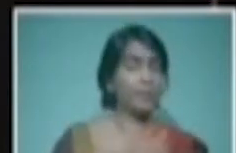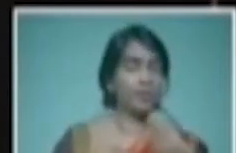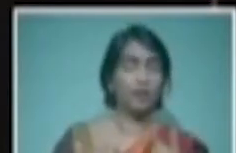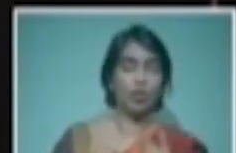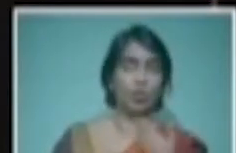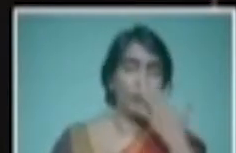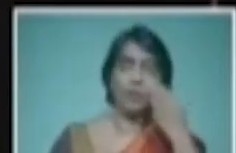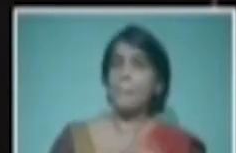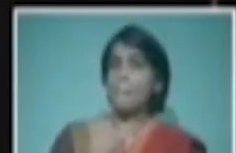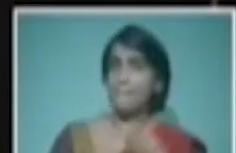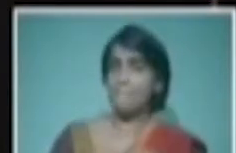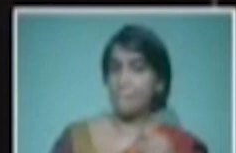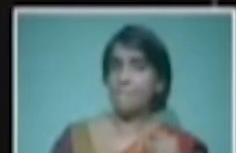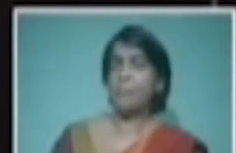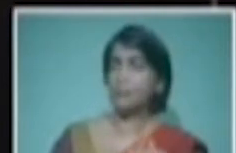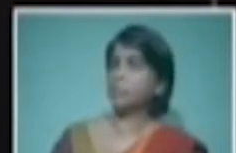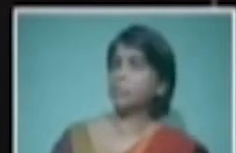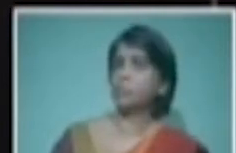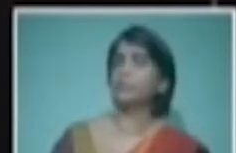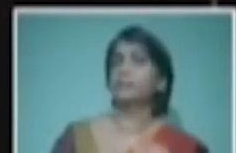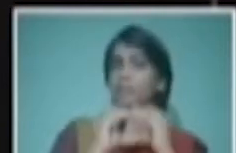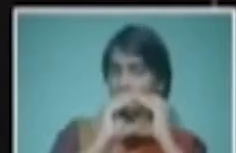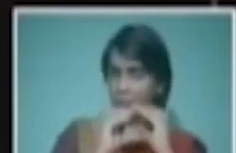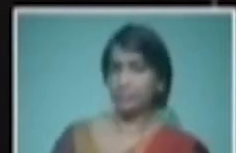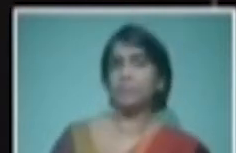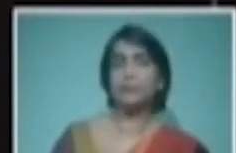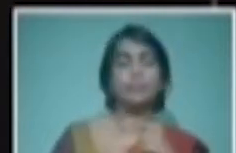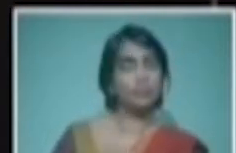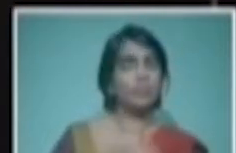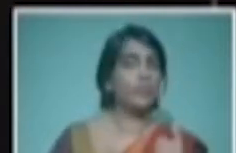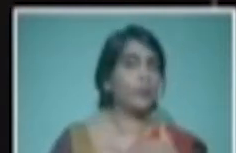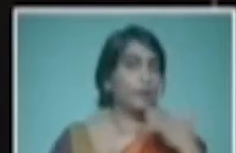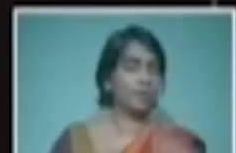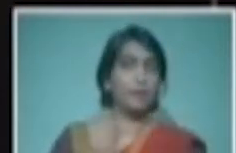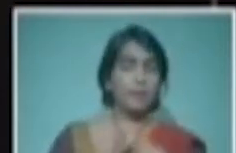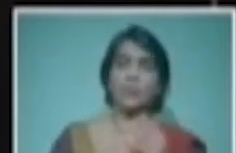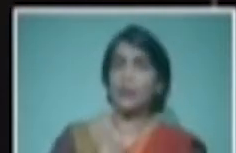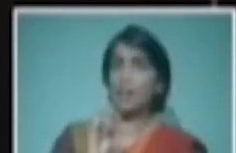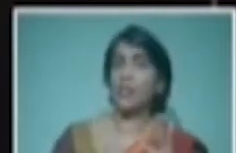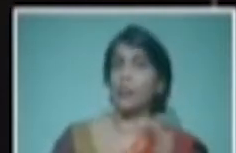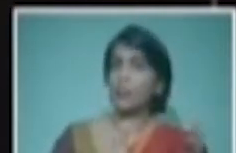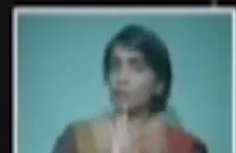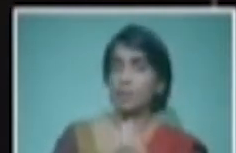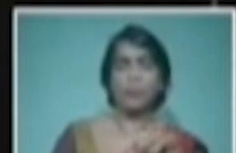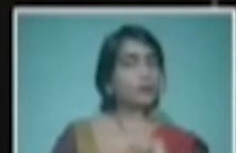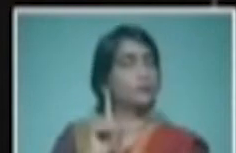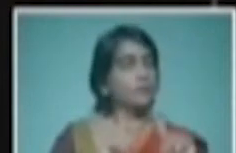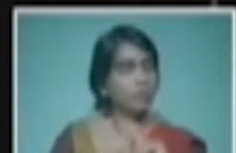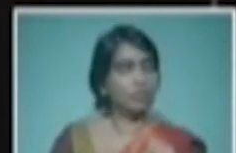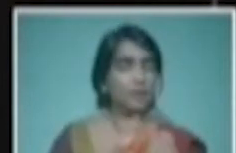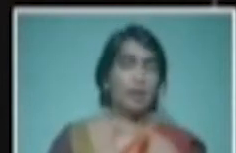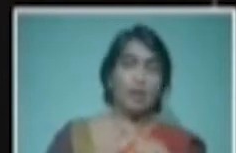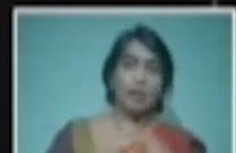මේ කර්මාන්තය ඉහළට ඔසවා තබන්නට අපි ඉදිරිදී අපි කර්මාන්ත අමාත්‍යතුමත් සමග සාකච්ඡා කළා